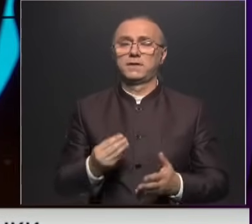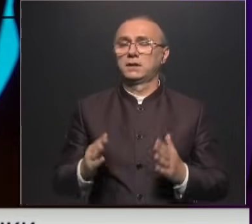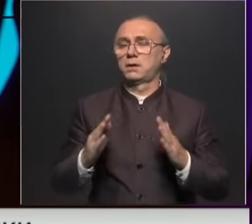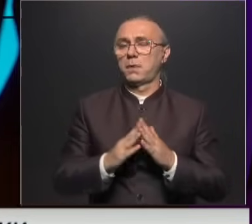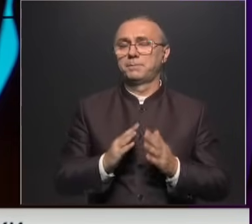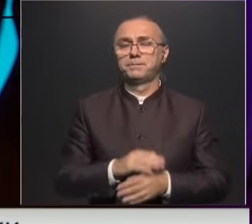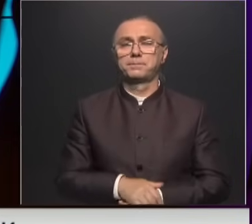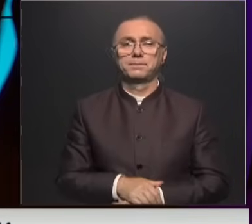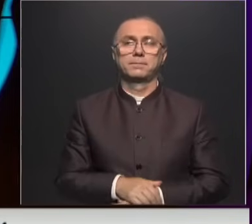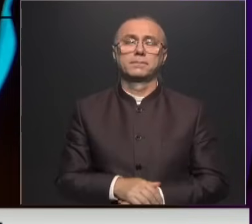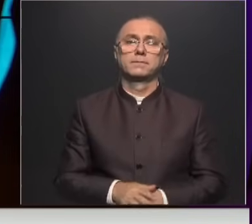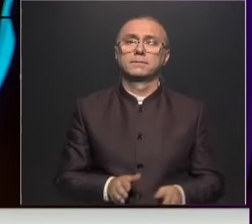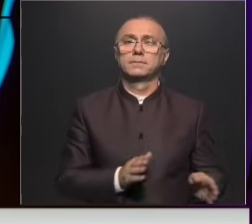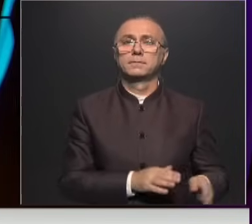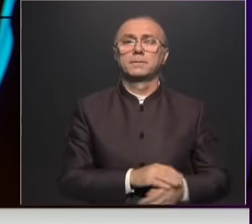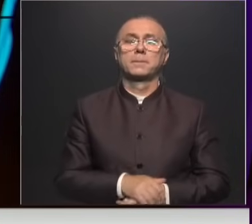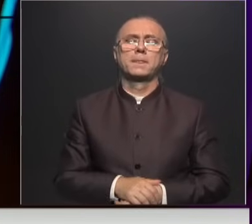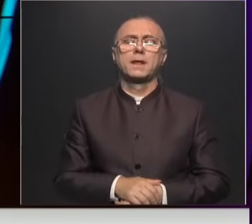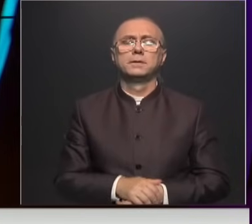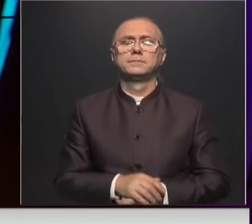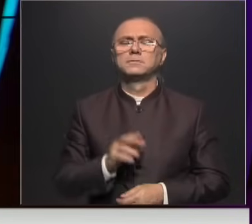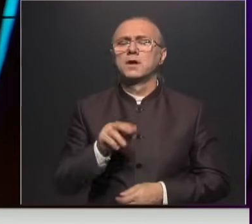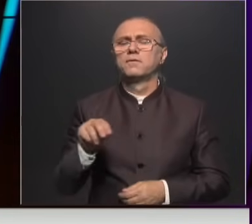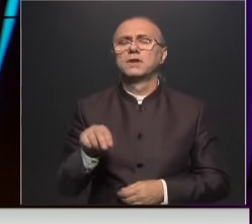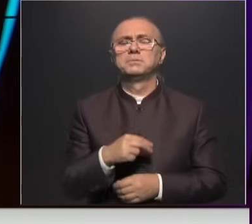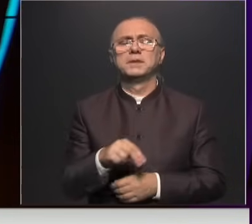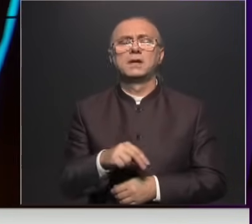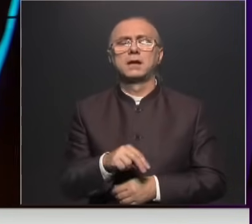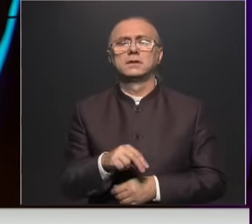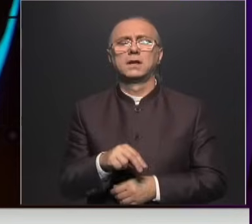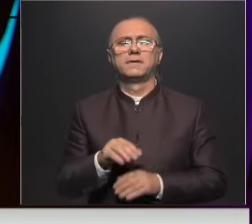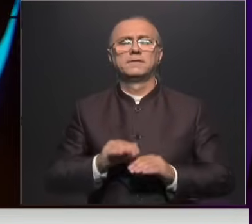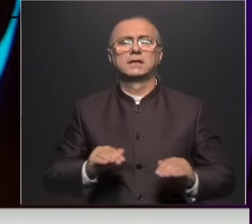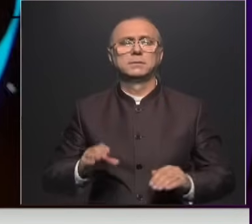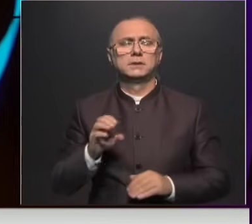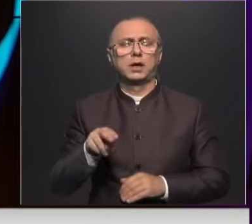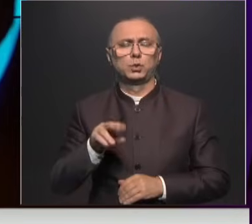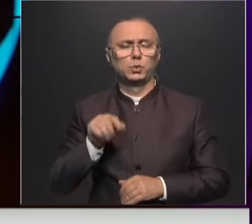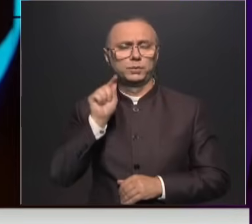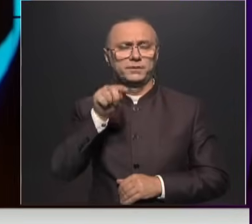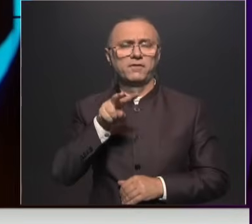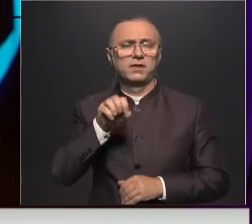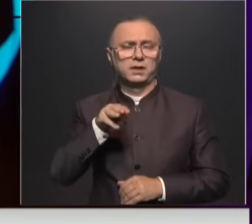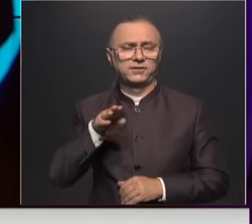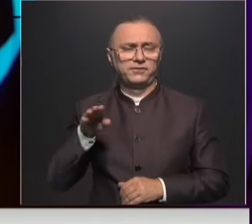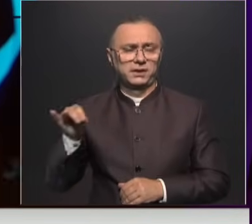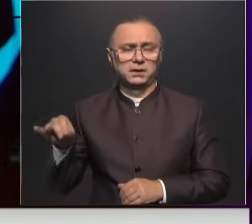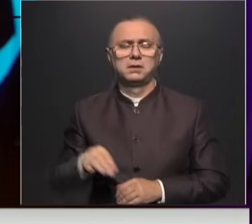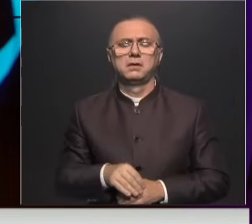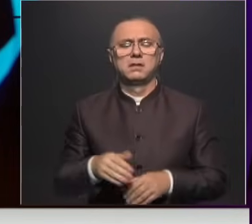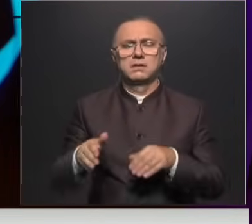каждое слово. Таким способом воспитатели одного из детских садов в Латвии систематически наказывали девочку за русскую